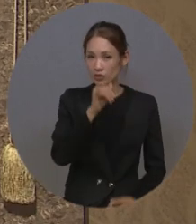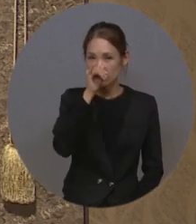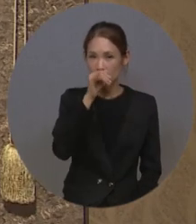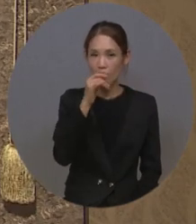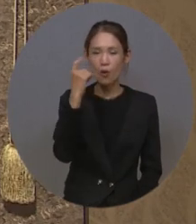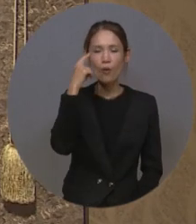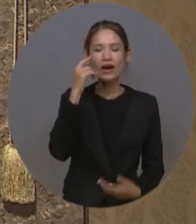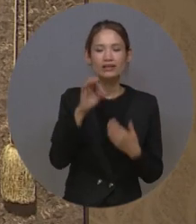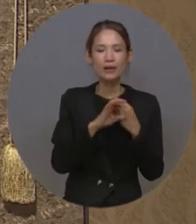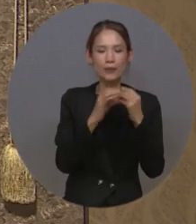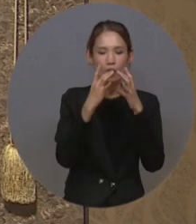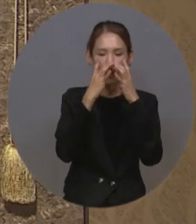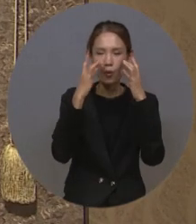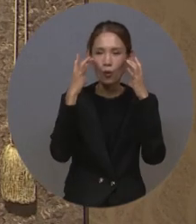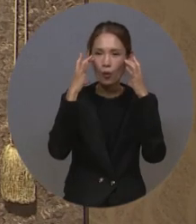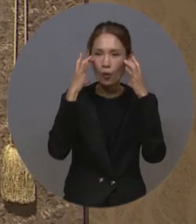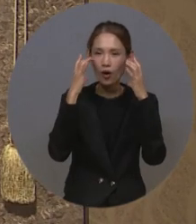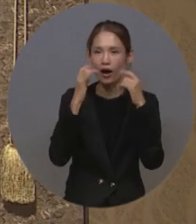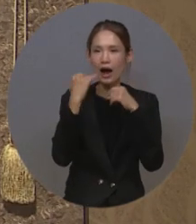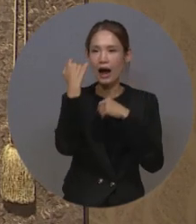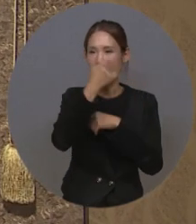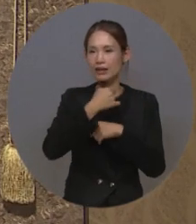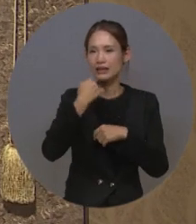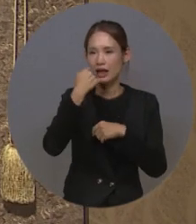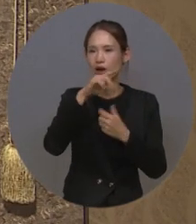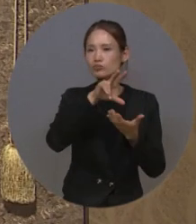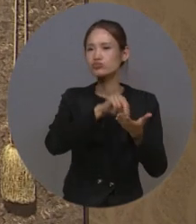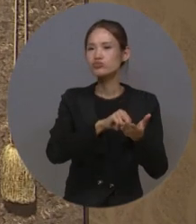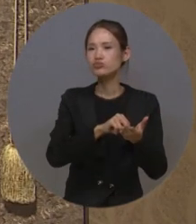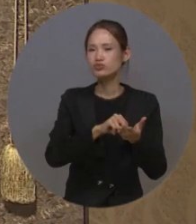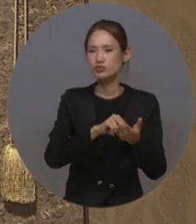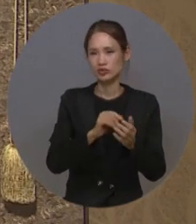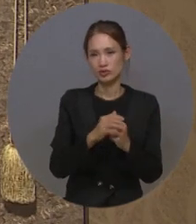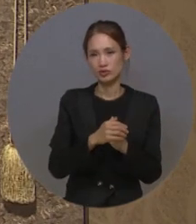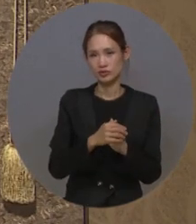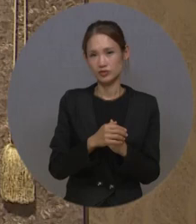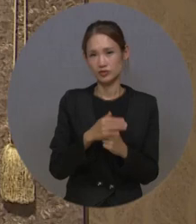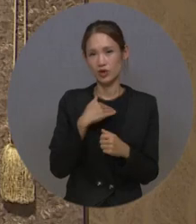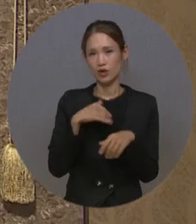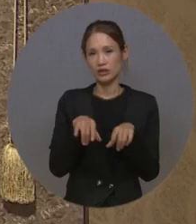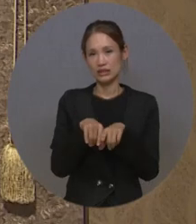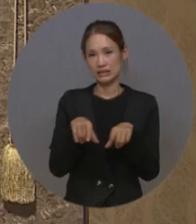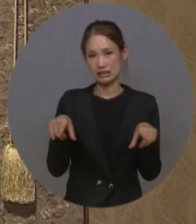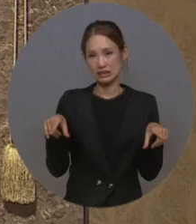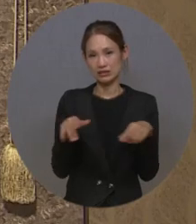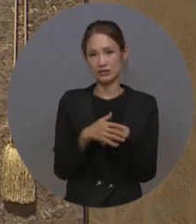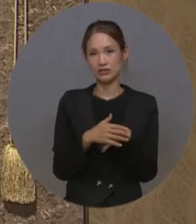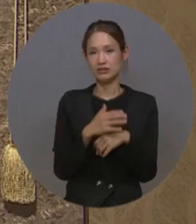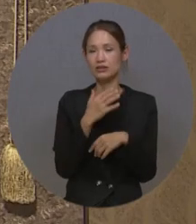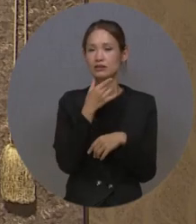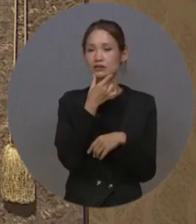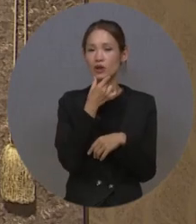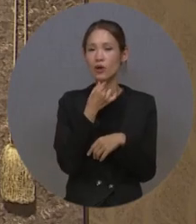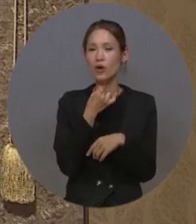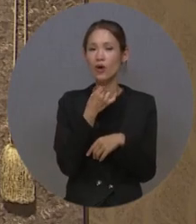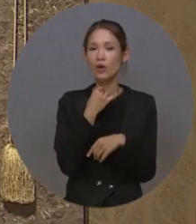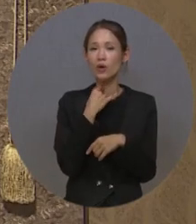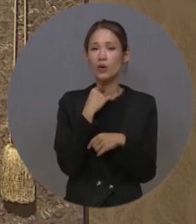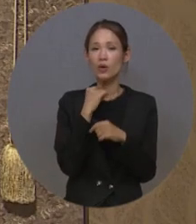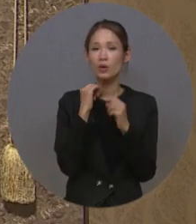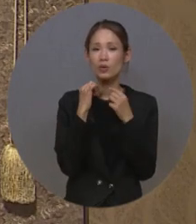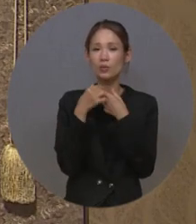문제이기 때문에요. 저는 일반적으로 코골이를 할 그런 뭐 턱이 작거나